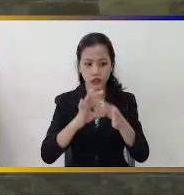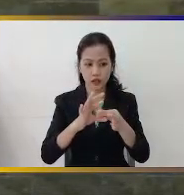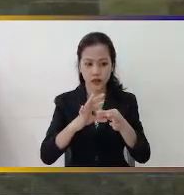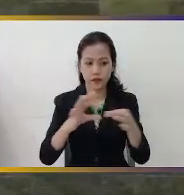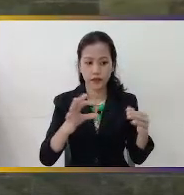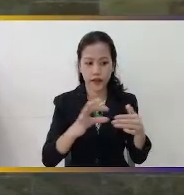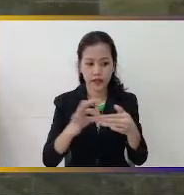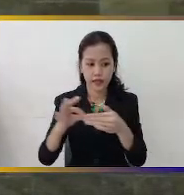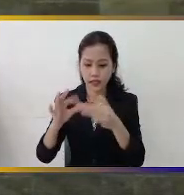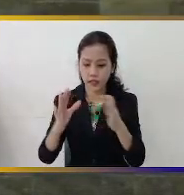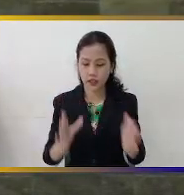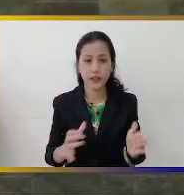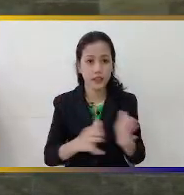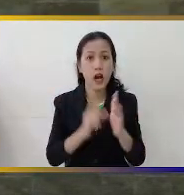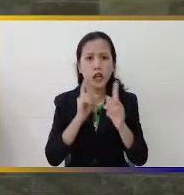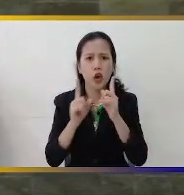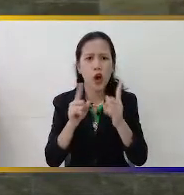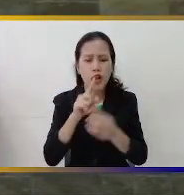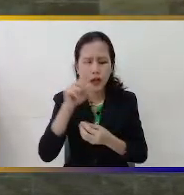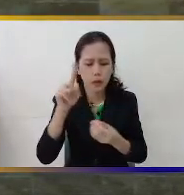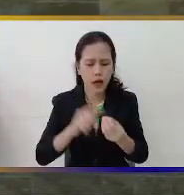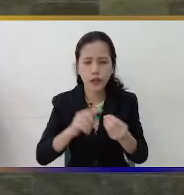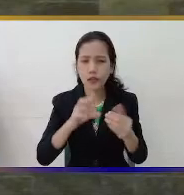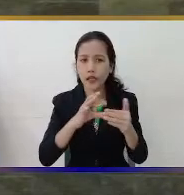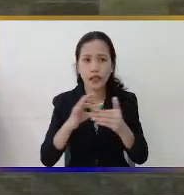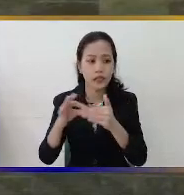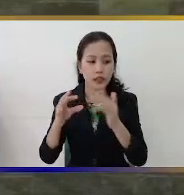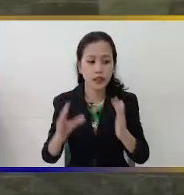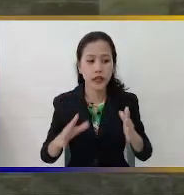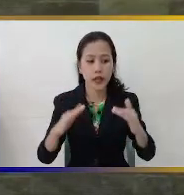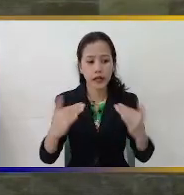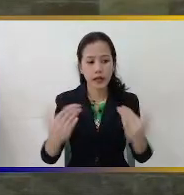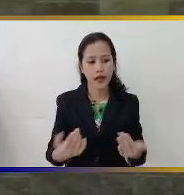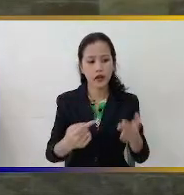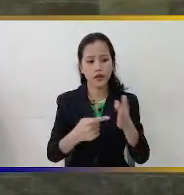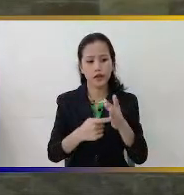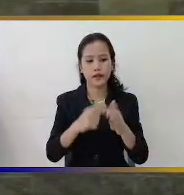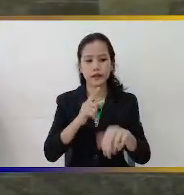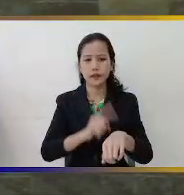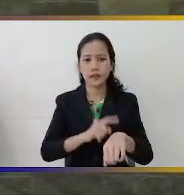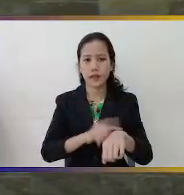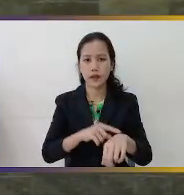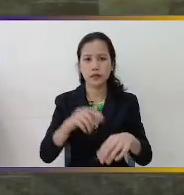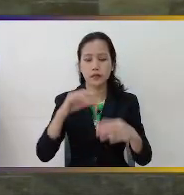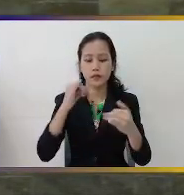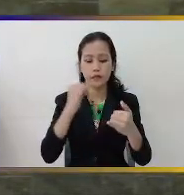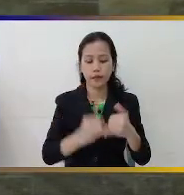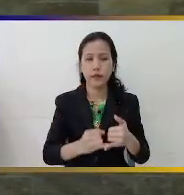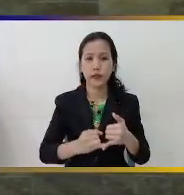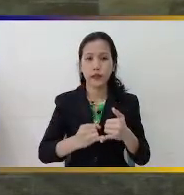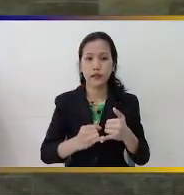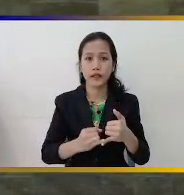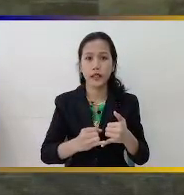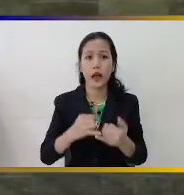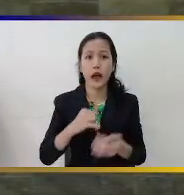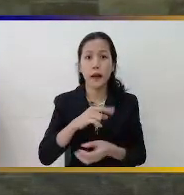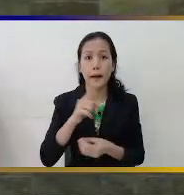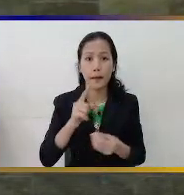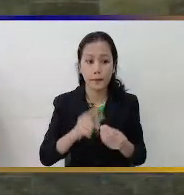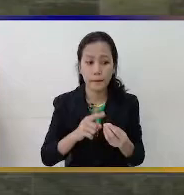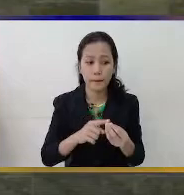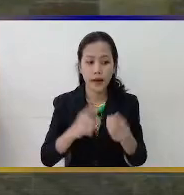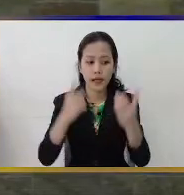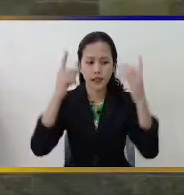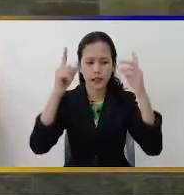yung lugar, idinil yung mga leaders. This time, sa last outline ng Book of Micah, the trial of the